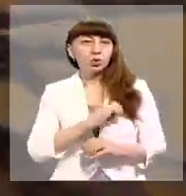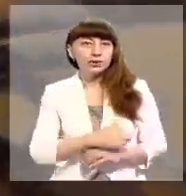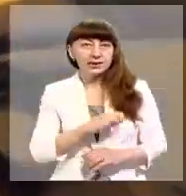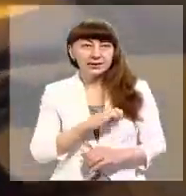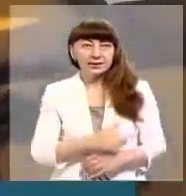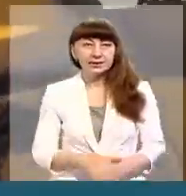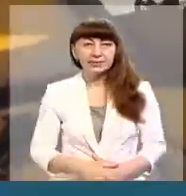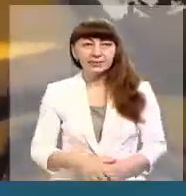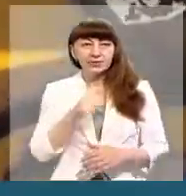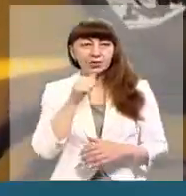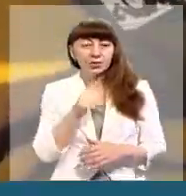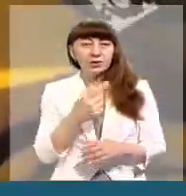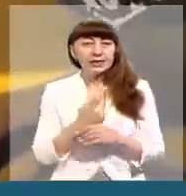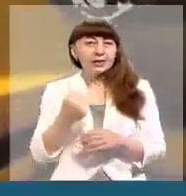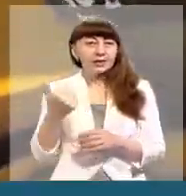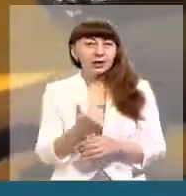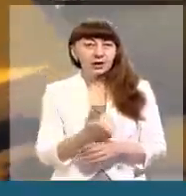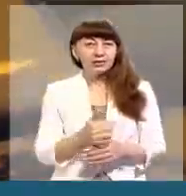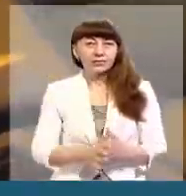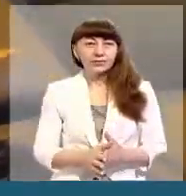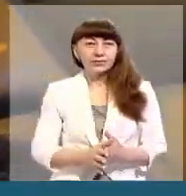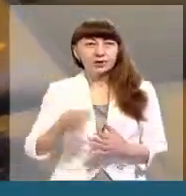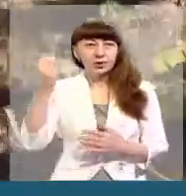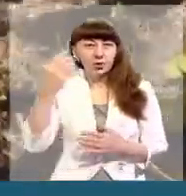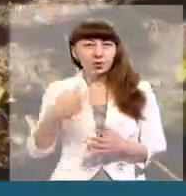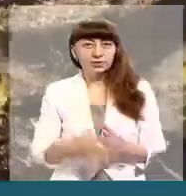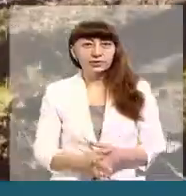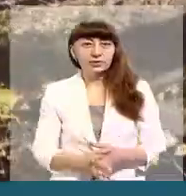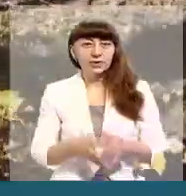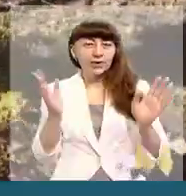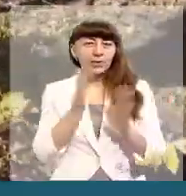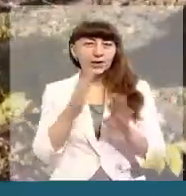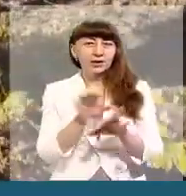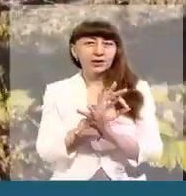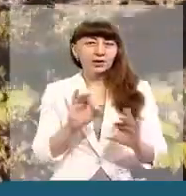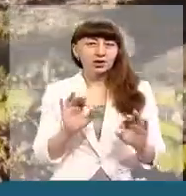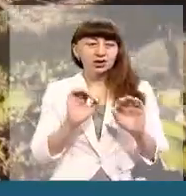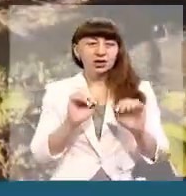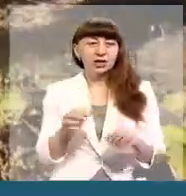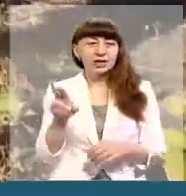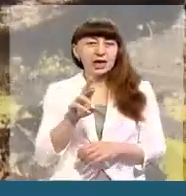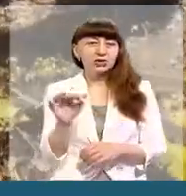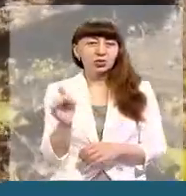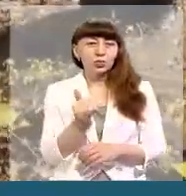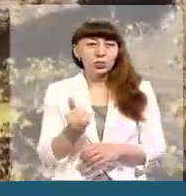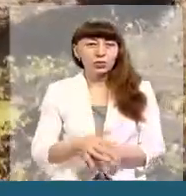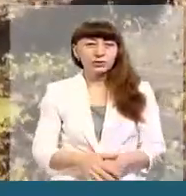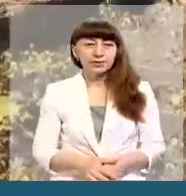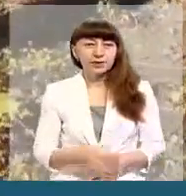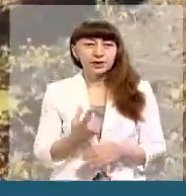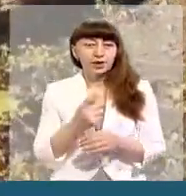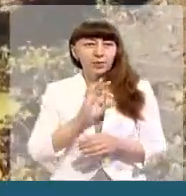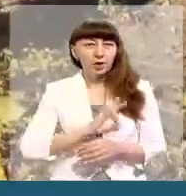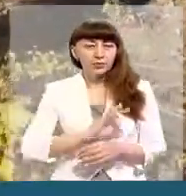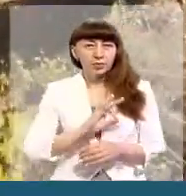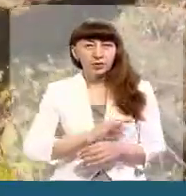Қостанайда бұл апта тамылжып тұр. Сенбілікке шығуға ауа райы өте қолайлы. Осыны пайдаланып қалмақ болған әділет департаментінің 100-ден астам қызметкері